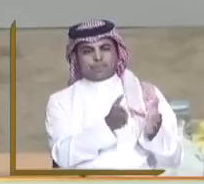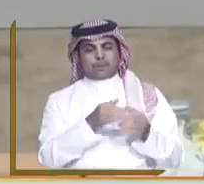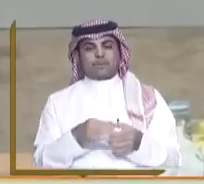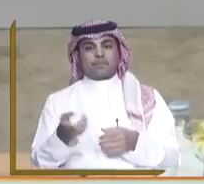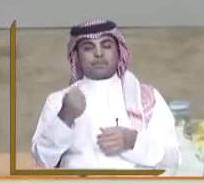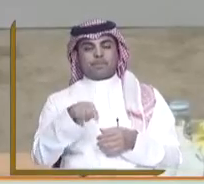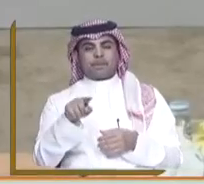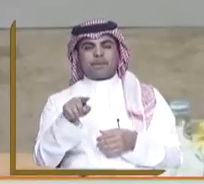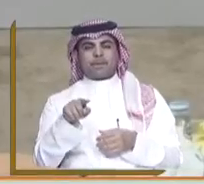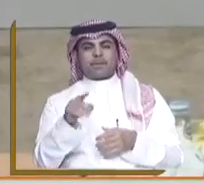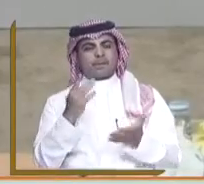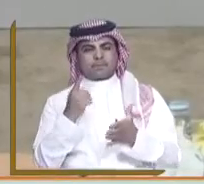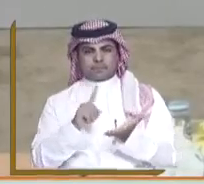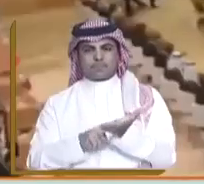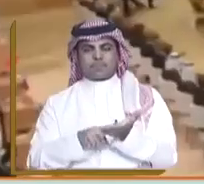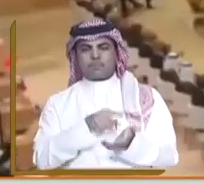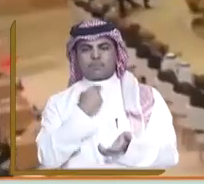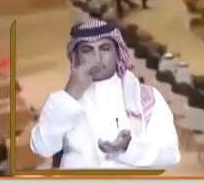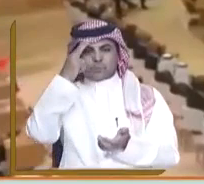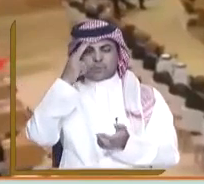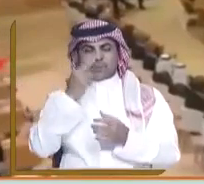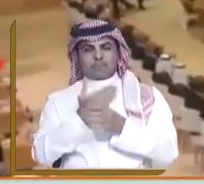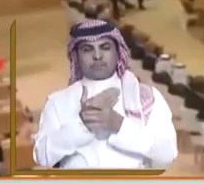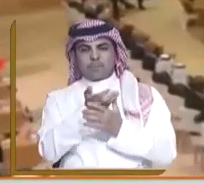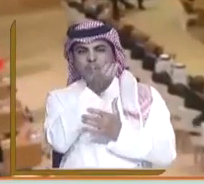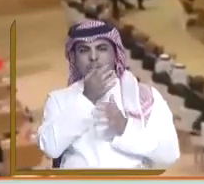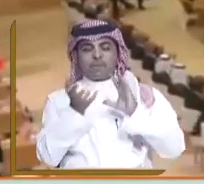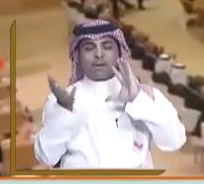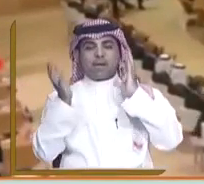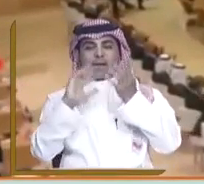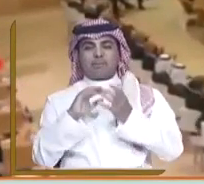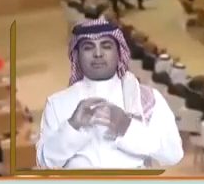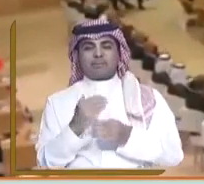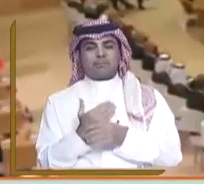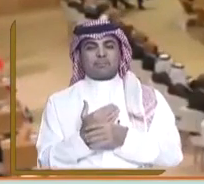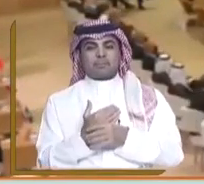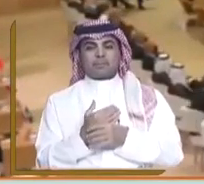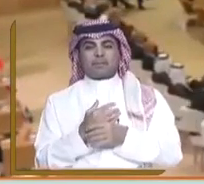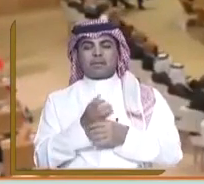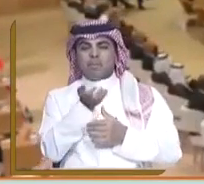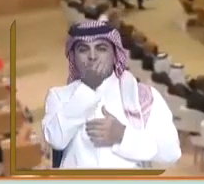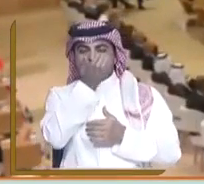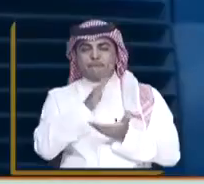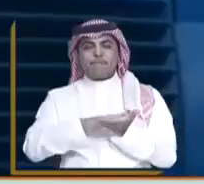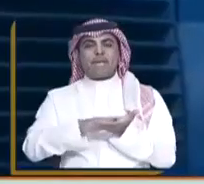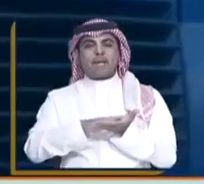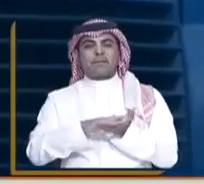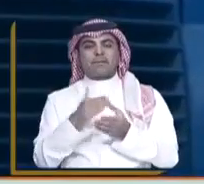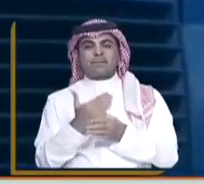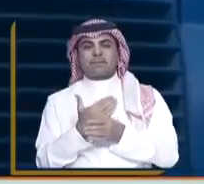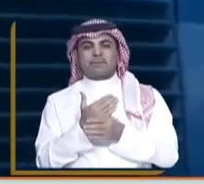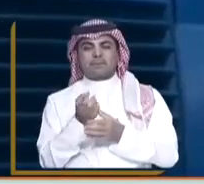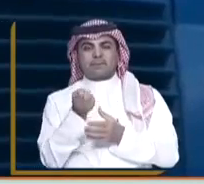المبادره تاتي تاكيدا لدوري المملكه في التصدي لتحديات المياه حول العالم والتزامها بقضايا الاستدام البيئيه وانطلاقا مما